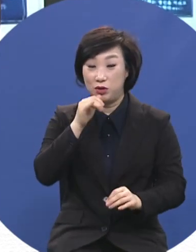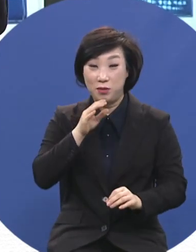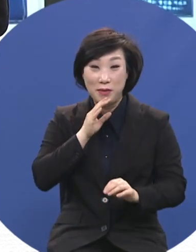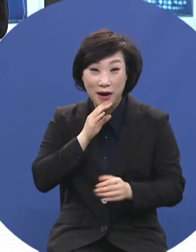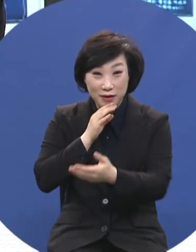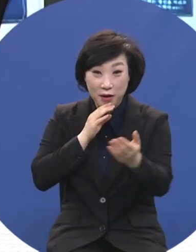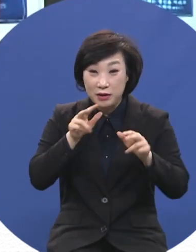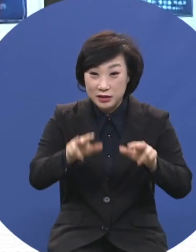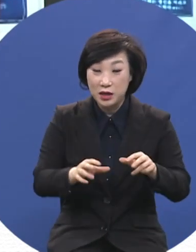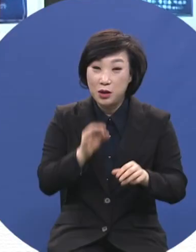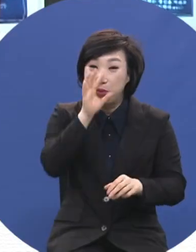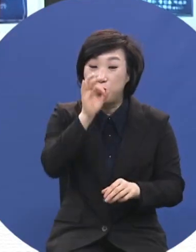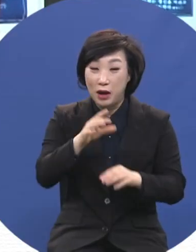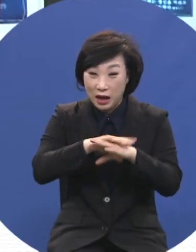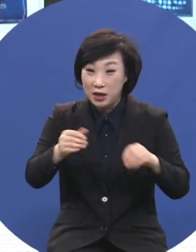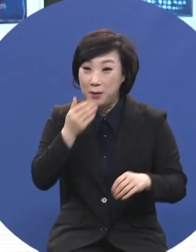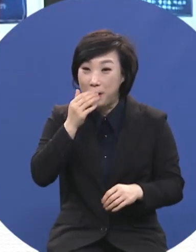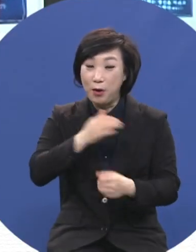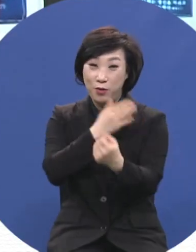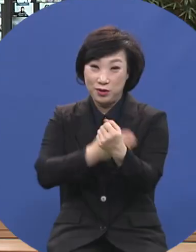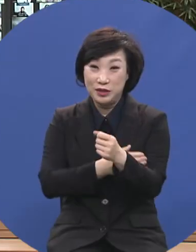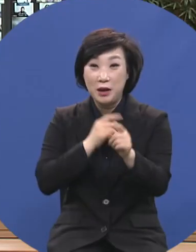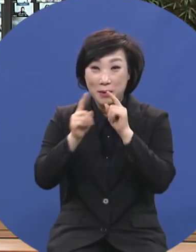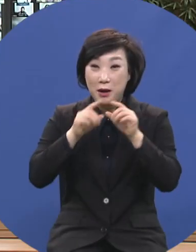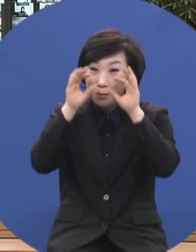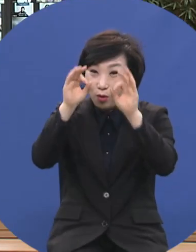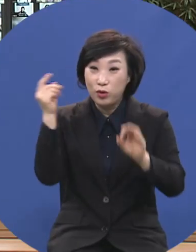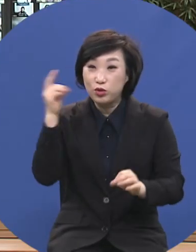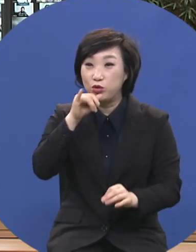불가능을 해결할 권세 있는 말씀을 듣고 있다 이 말이에요.